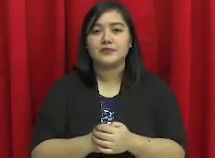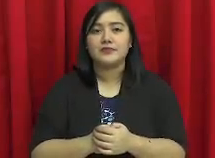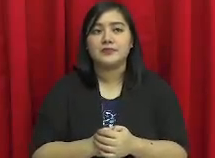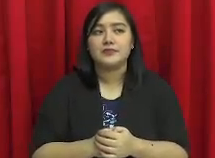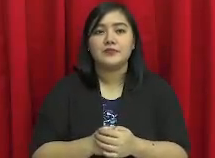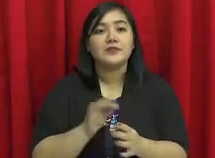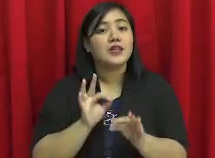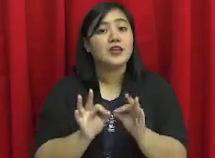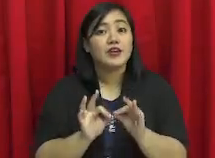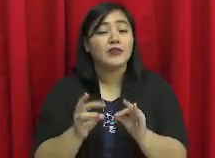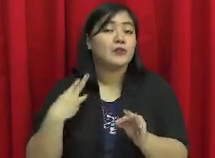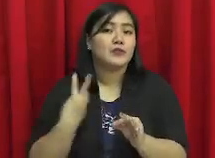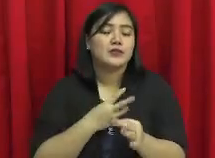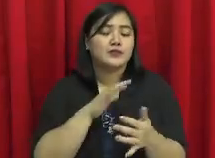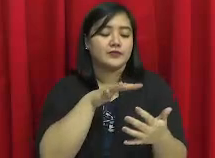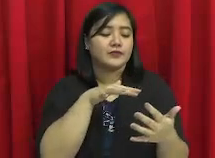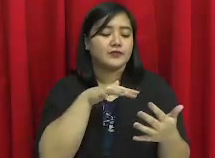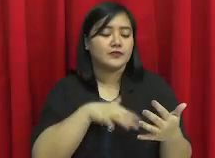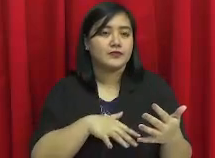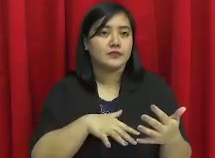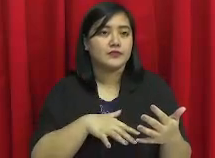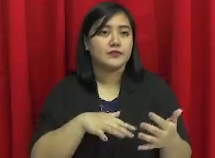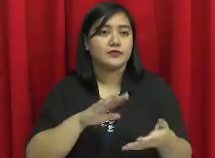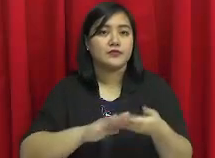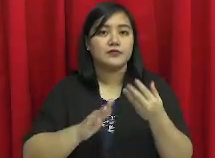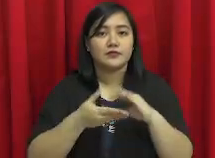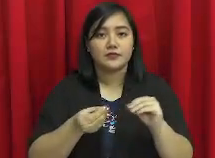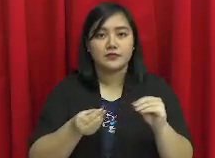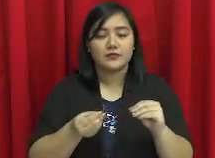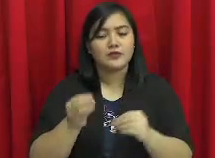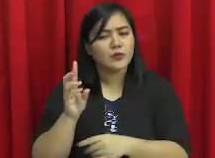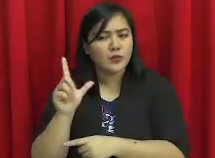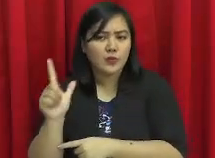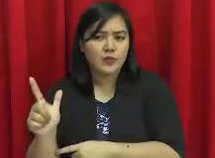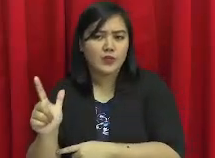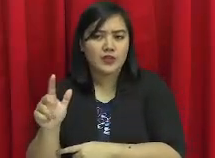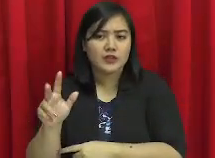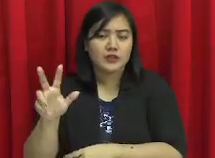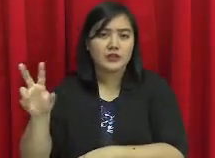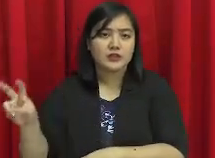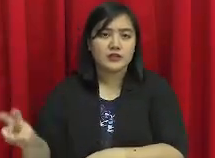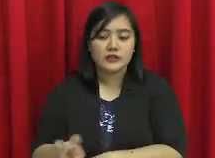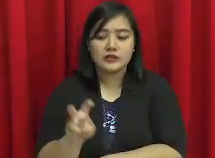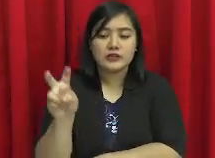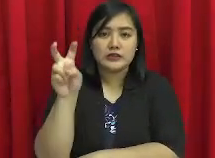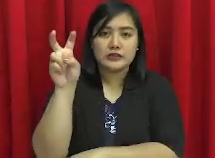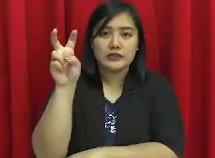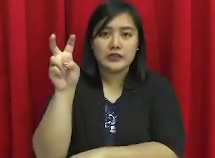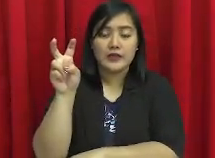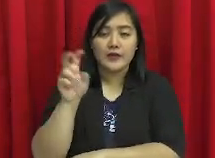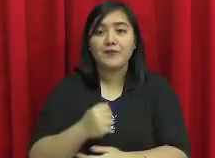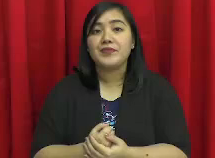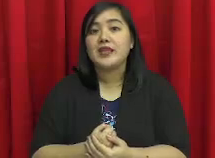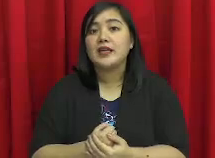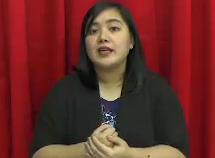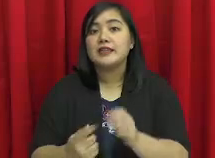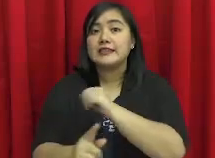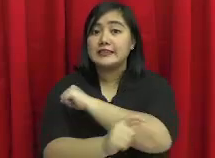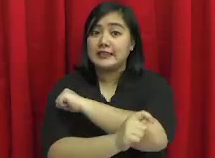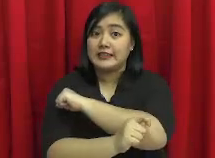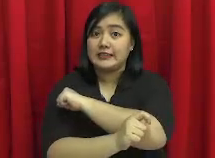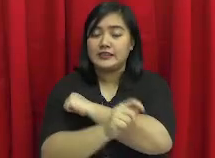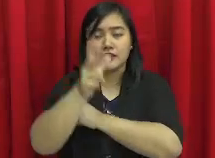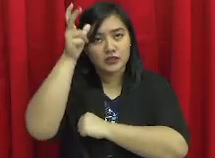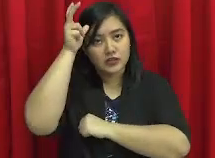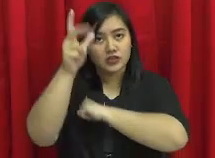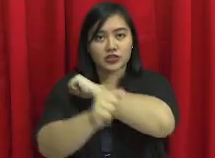lang natin, yes, yung istorya, di ba? Will the snake be able to tempt Eve? Or will Satan be able to tempt